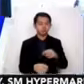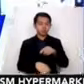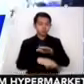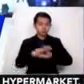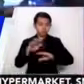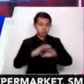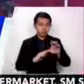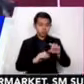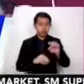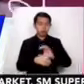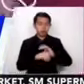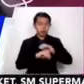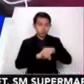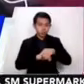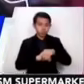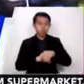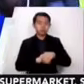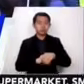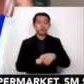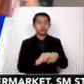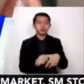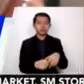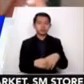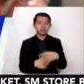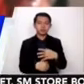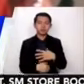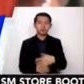katalikod si Guo sa halos kabuuan ng press con.